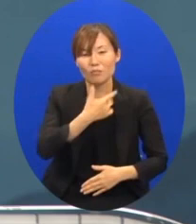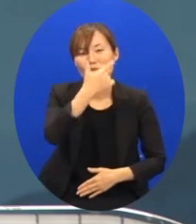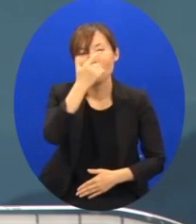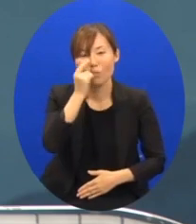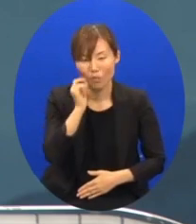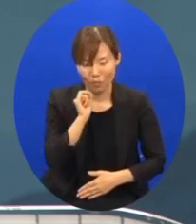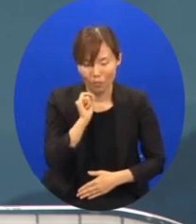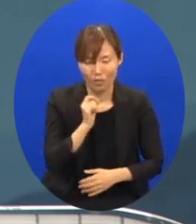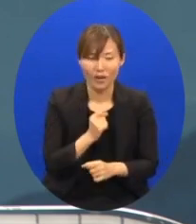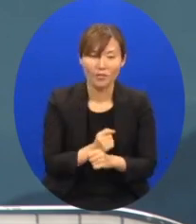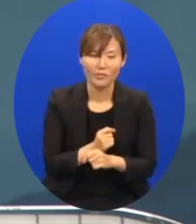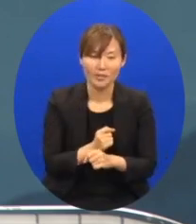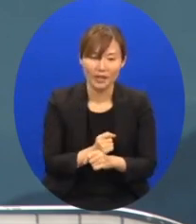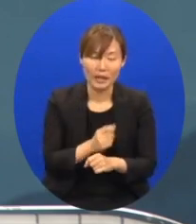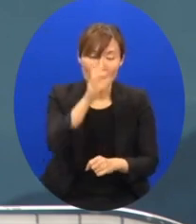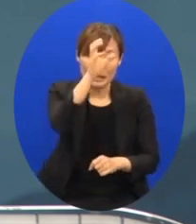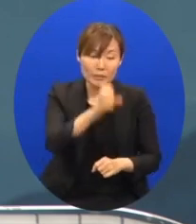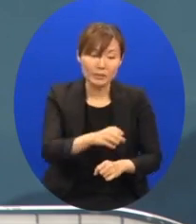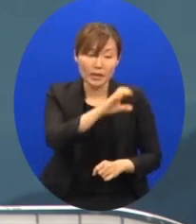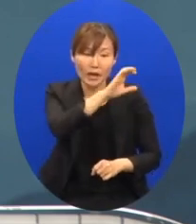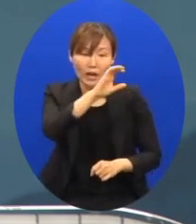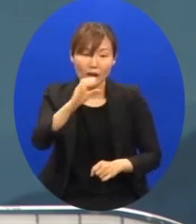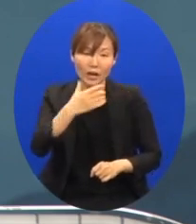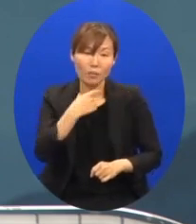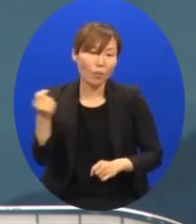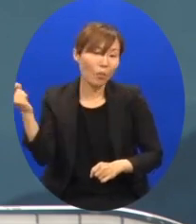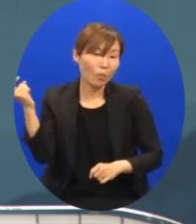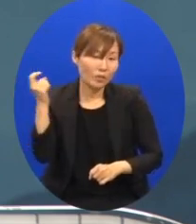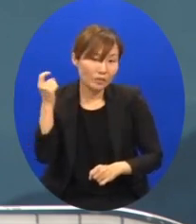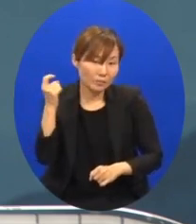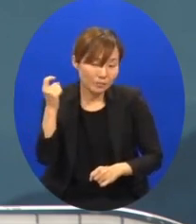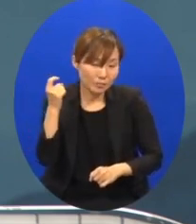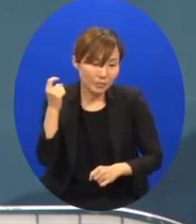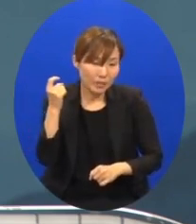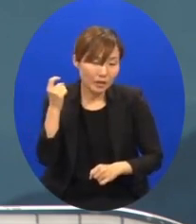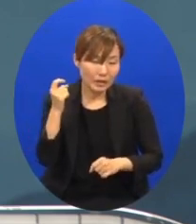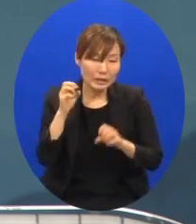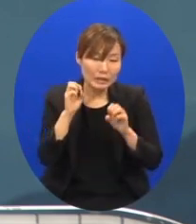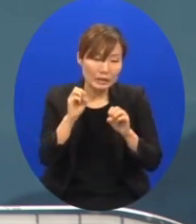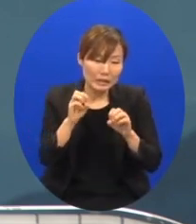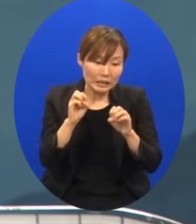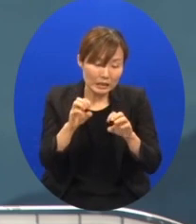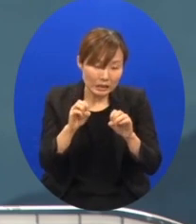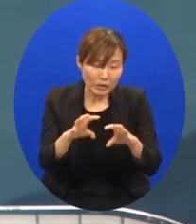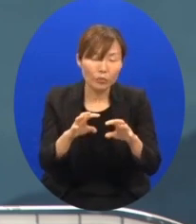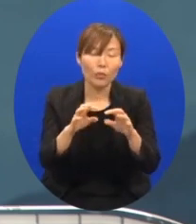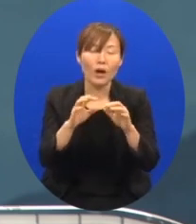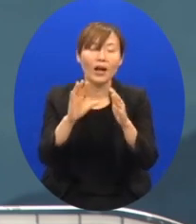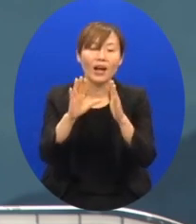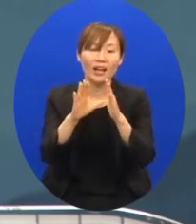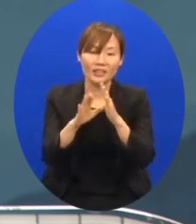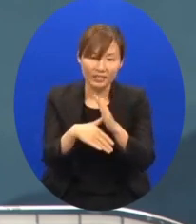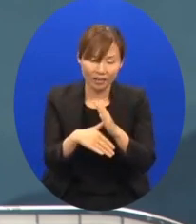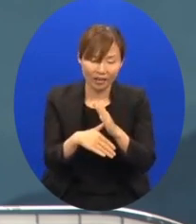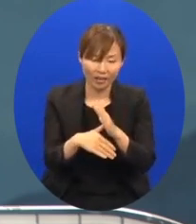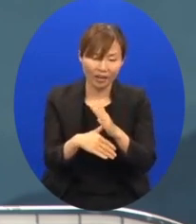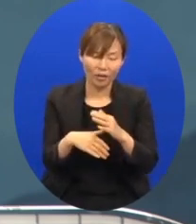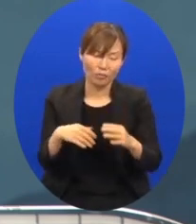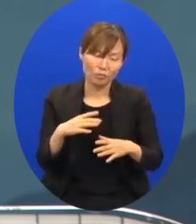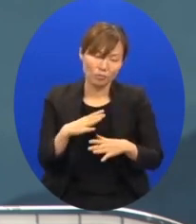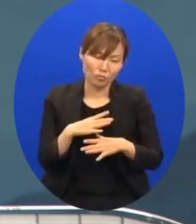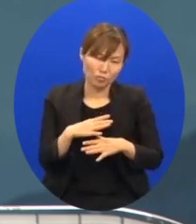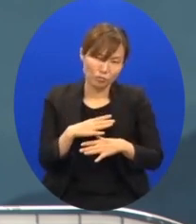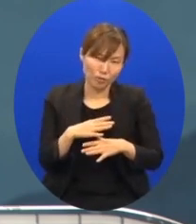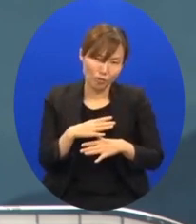십자가의 복음을 전하려고 할 때에 두렵고 떨었다고 하는 그 말씀을 저는 정말 이해할 수 있을 것 같아요